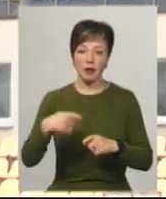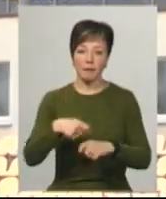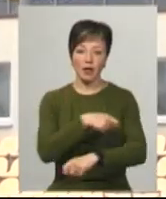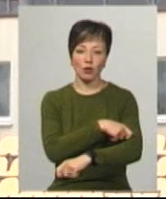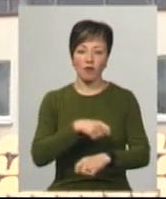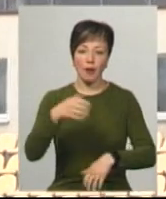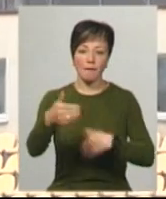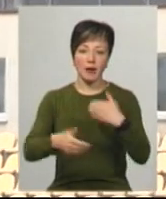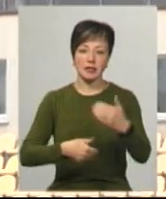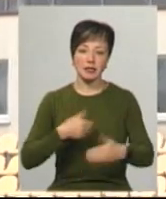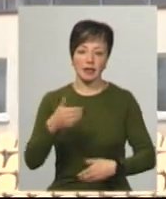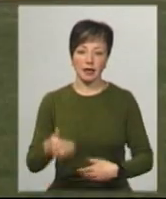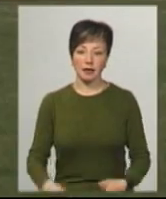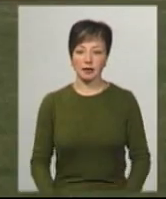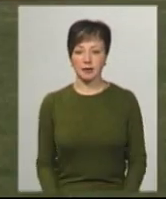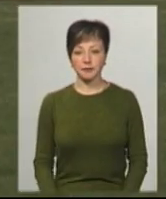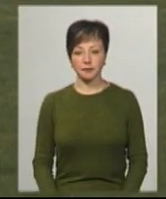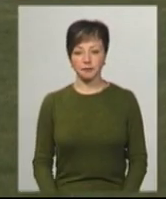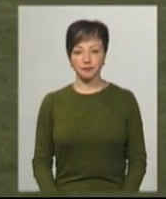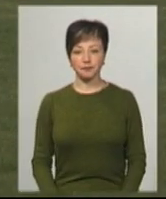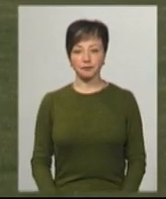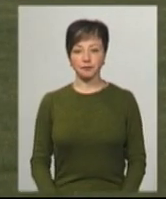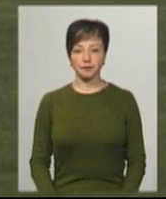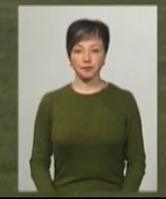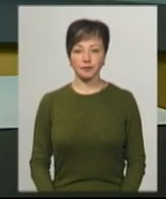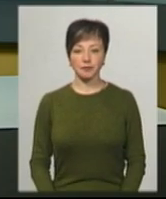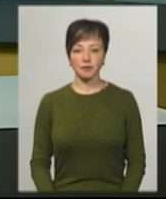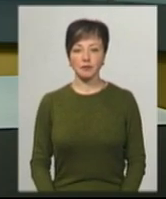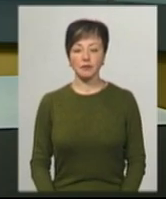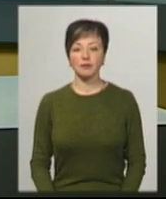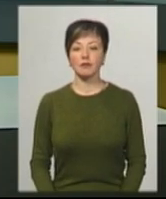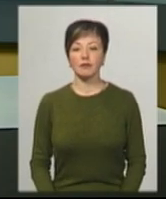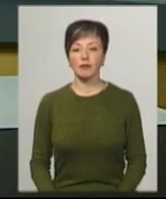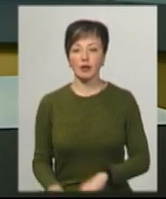басейн. Світлана Поробок, Іван Мовчан. Новини на Суспільному. Хмельниччина.